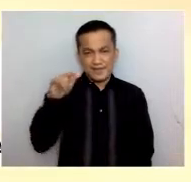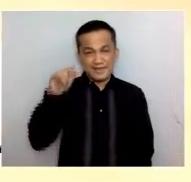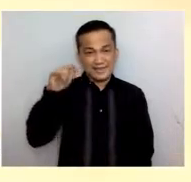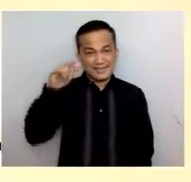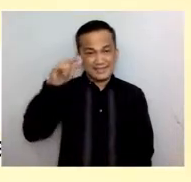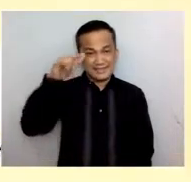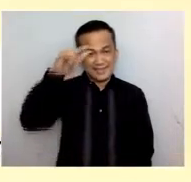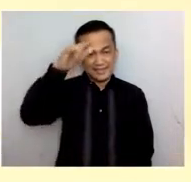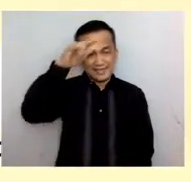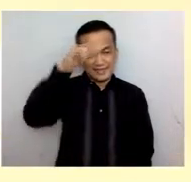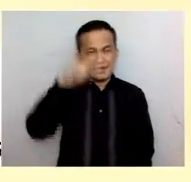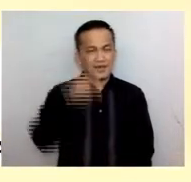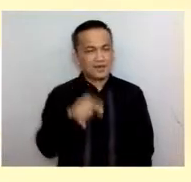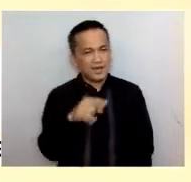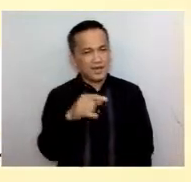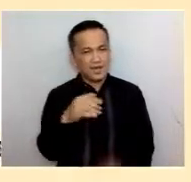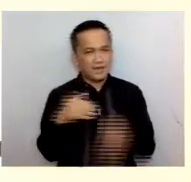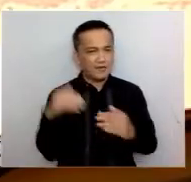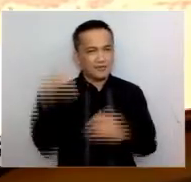high above the sky.